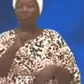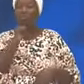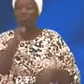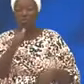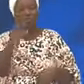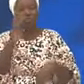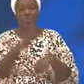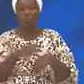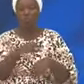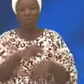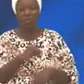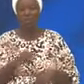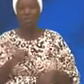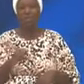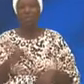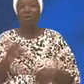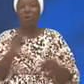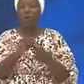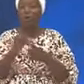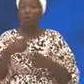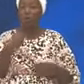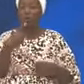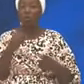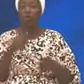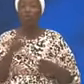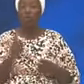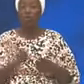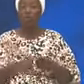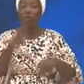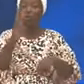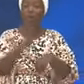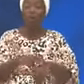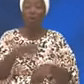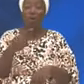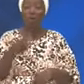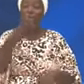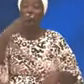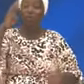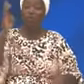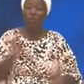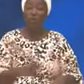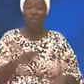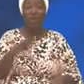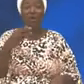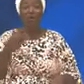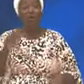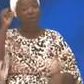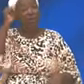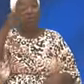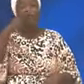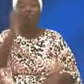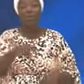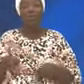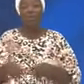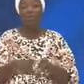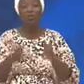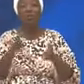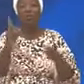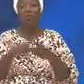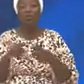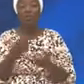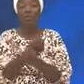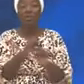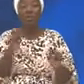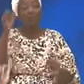tu ne parles pas pour détourner le mécha de sa mauvaise voie et pour lui sauver la